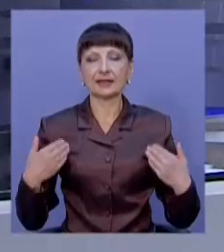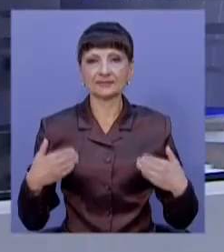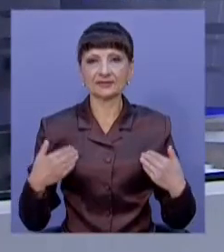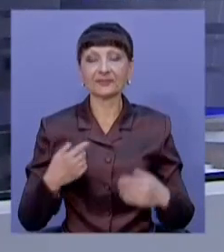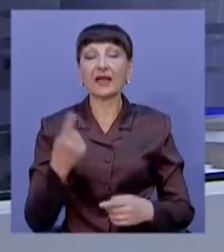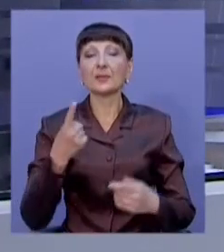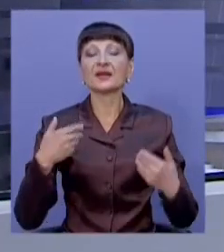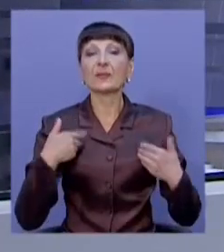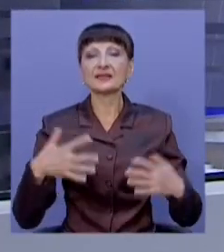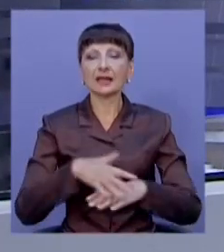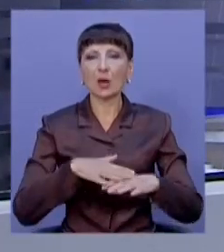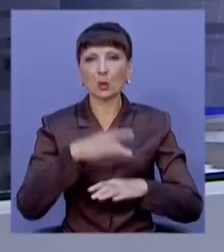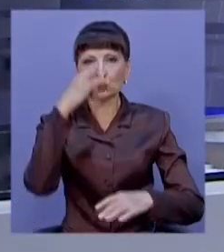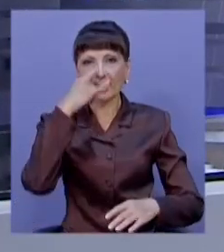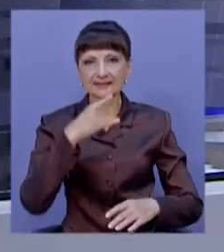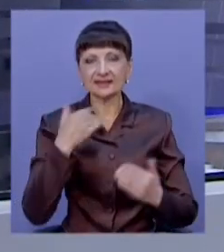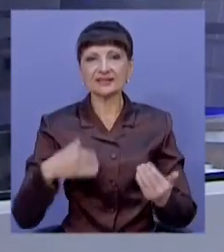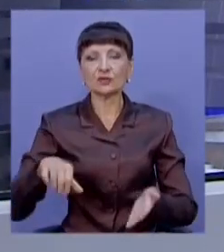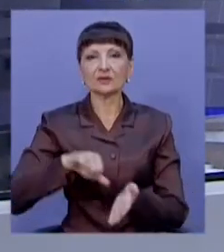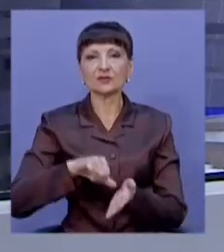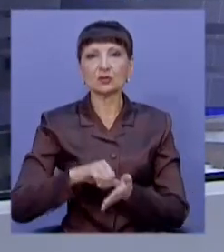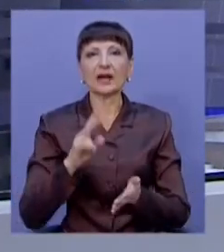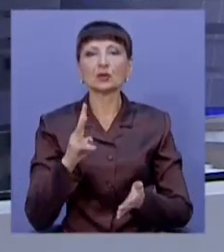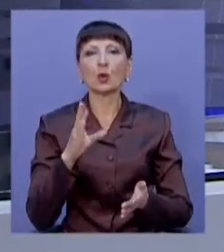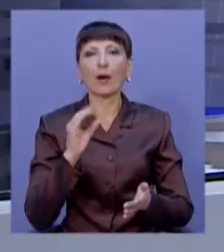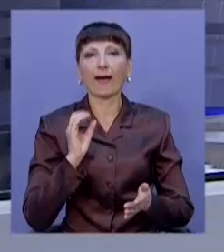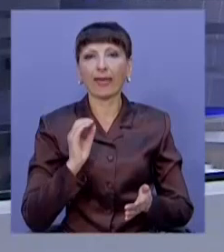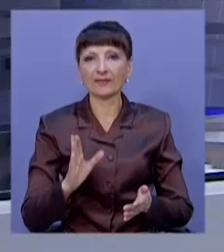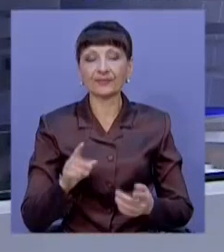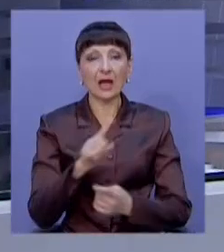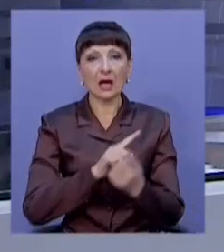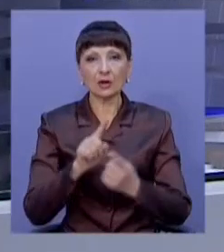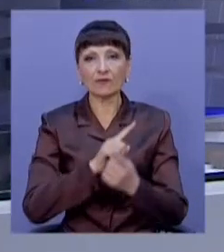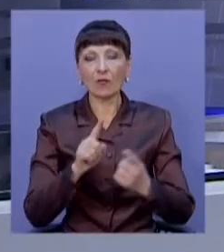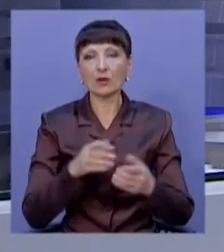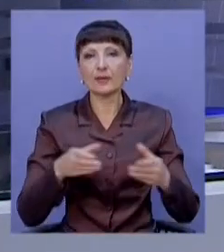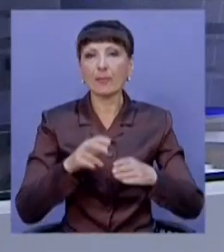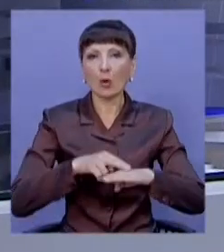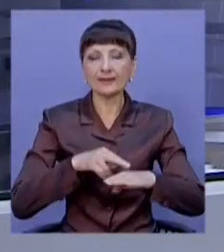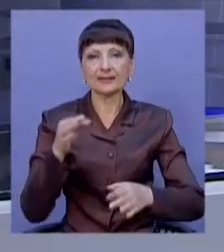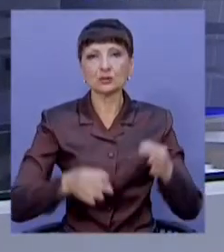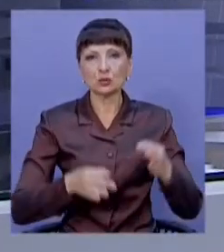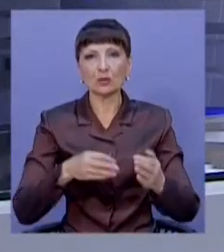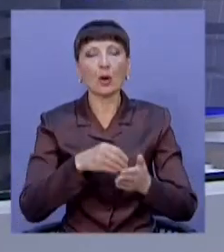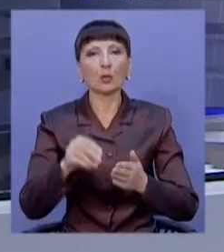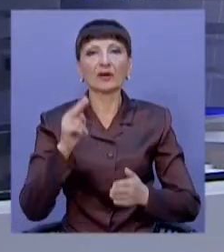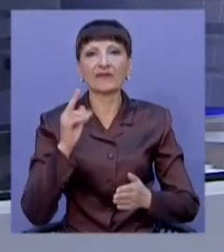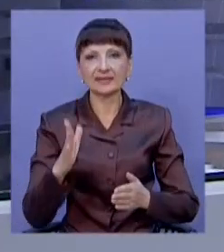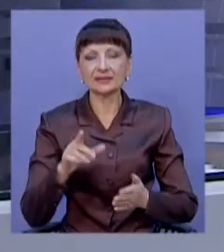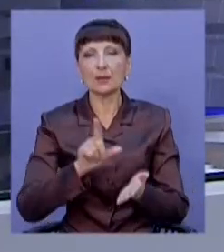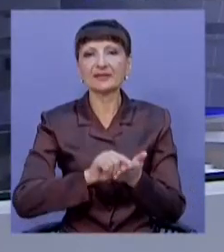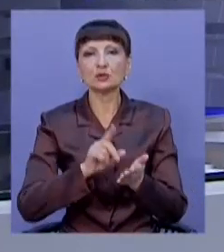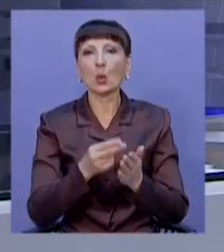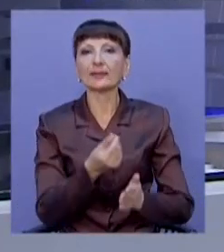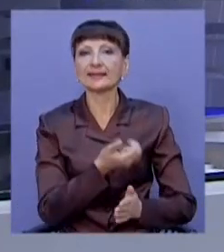С первым посланием народу Казахстана сегодня выступил Касым-Жомарт Токаев. Реформы силовых структур и судов, покупка квартир из пенсионных